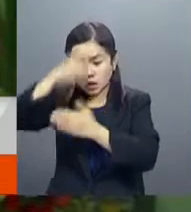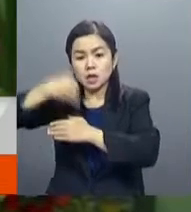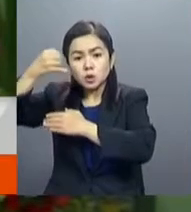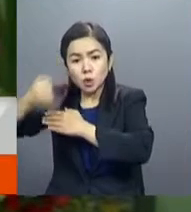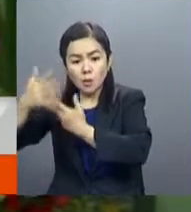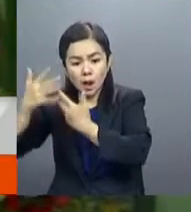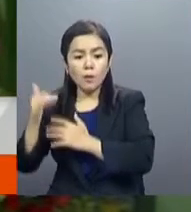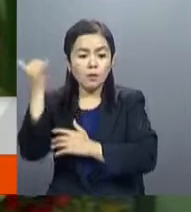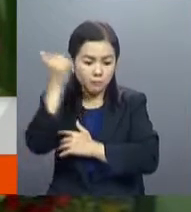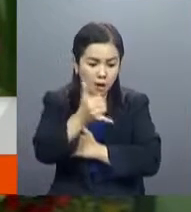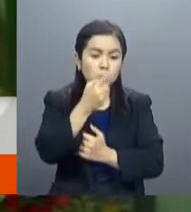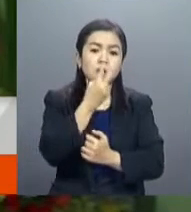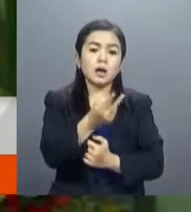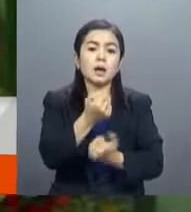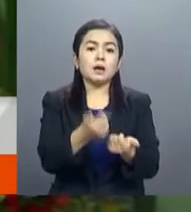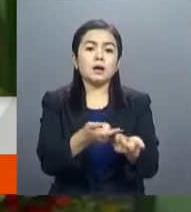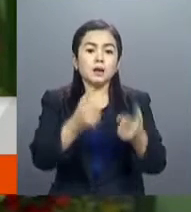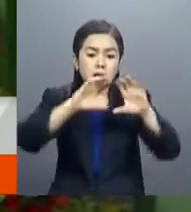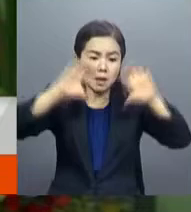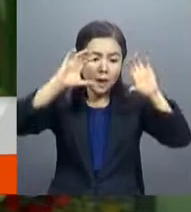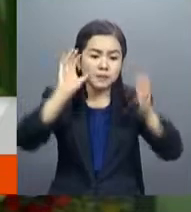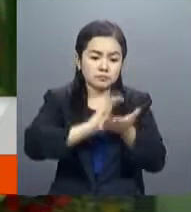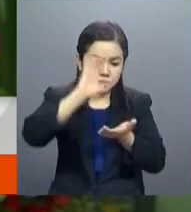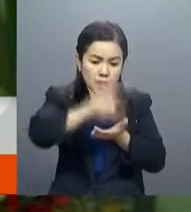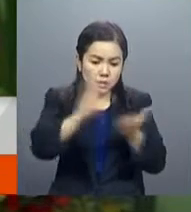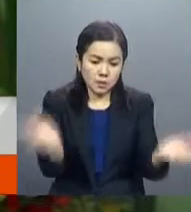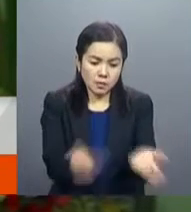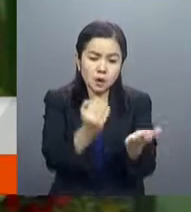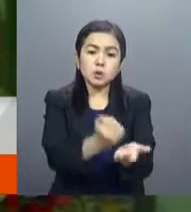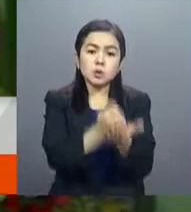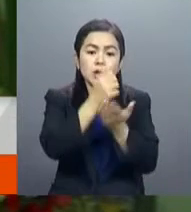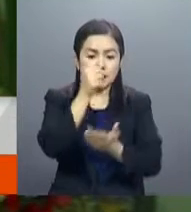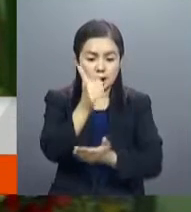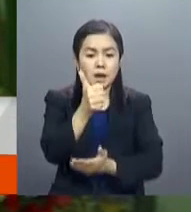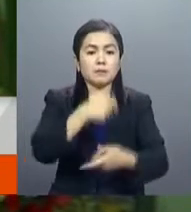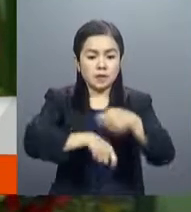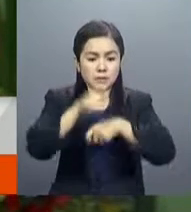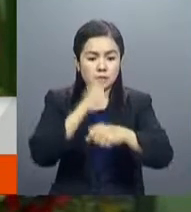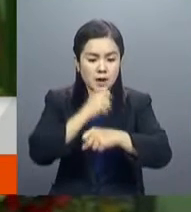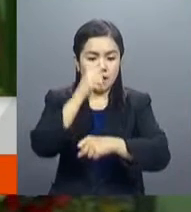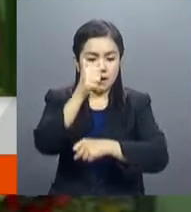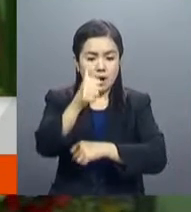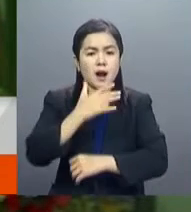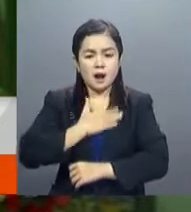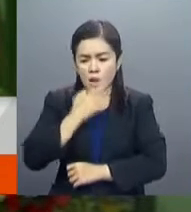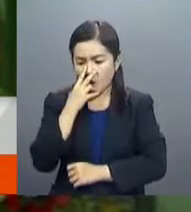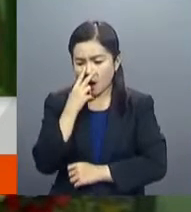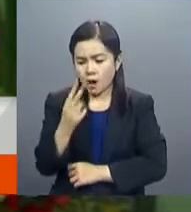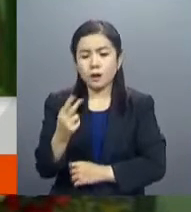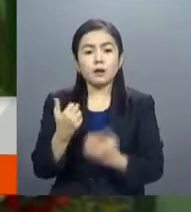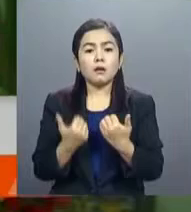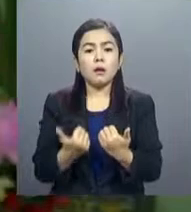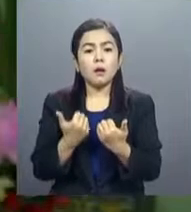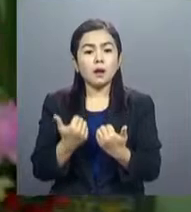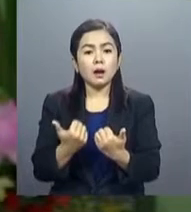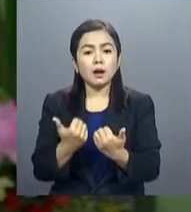สามารถแบบทางภาครัฐก็ซัพพอร์ตหรือช่วยเหลืออะไรได้จริงๆนะครับคือผมมองว่าตอนนี้เขาก็